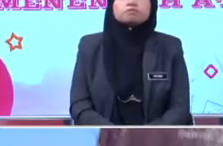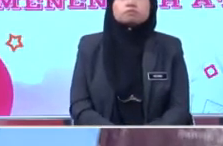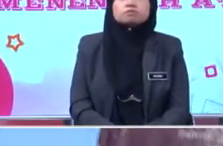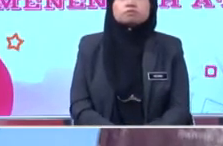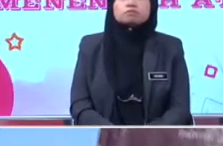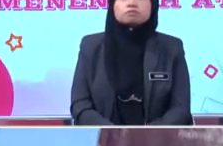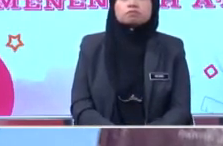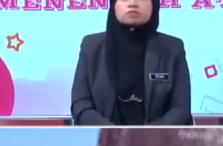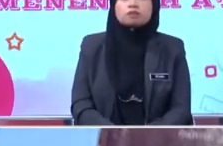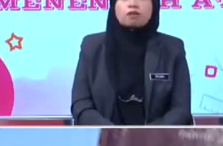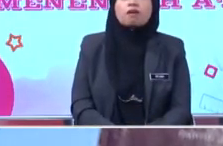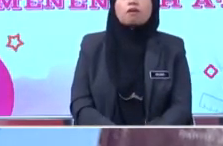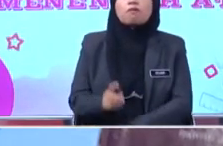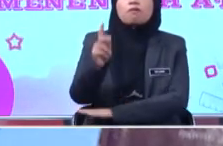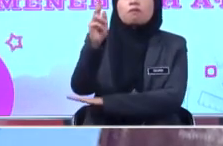facs